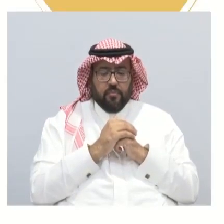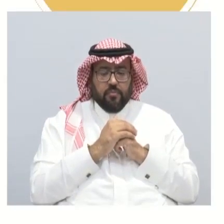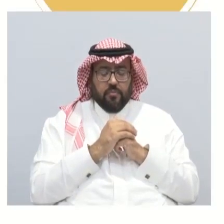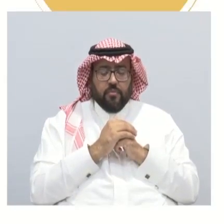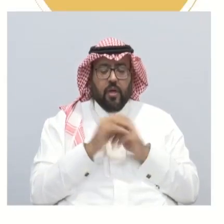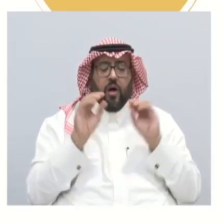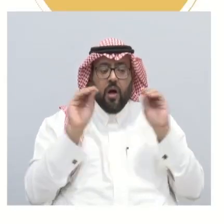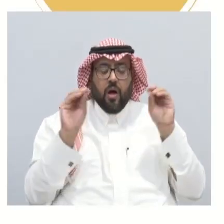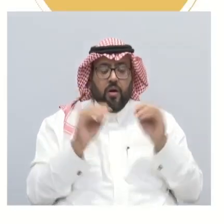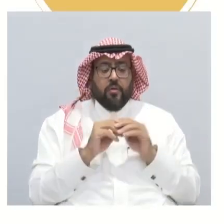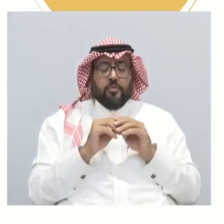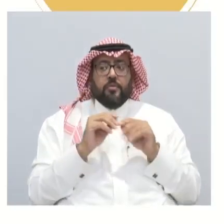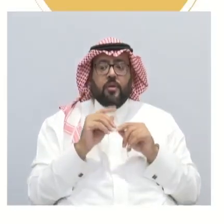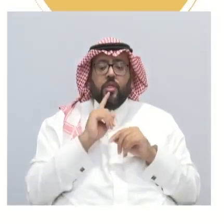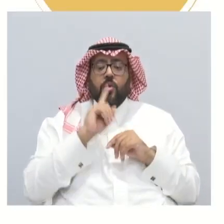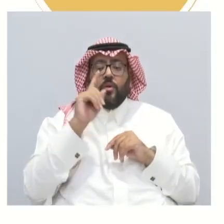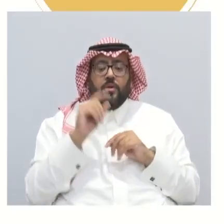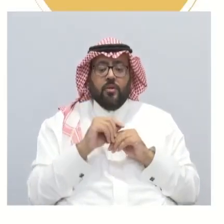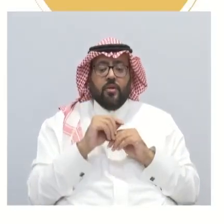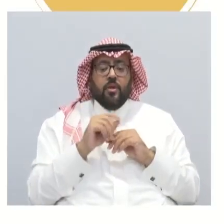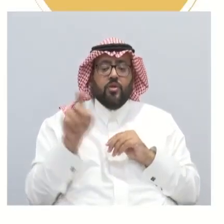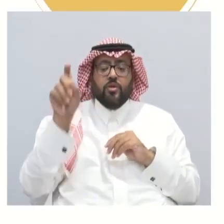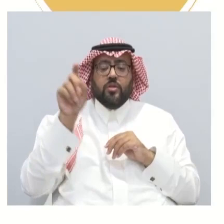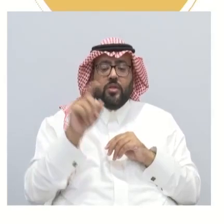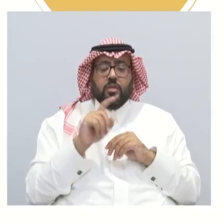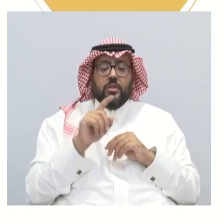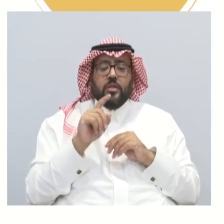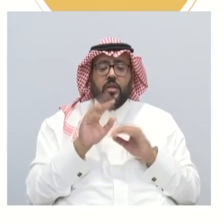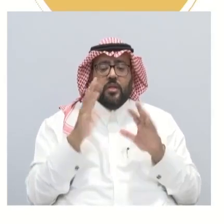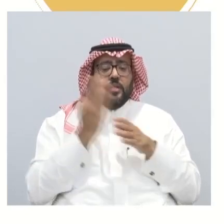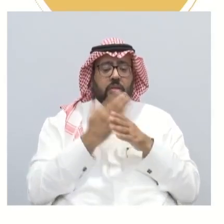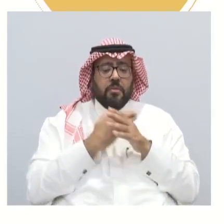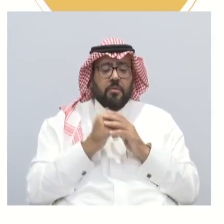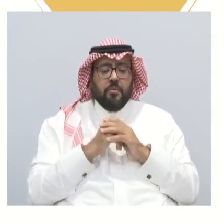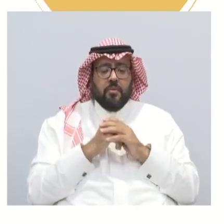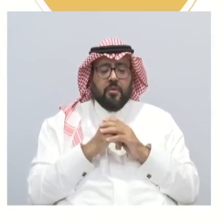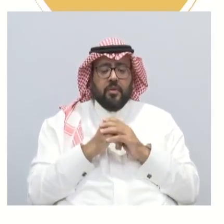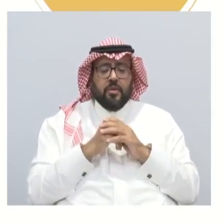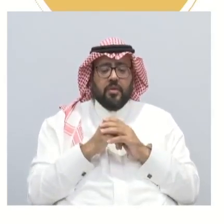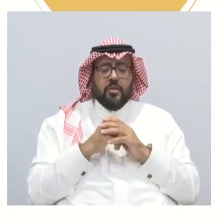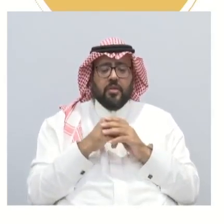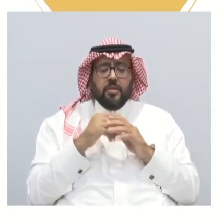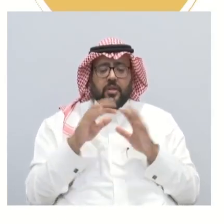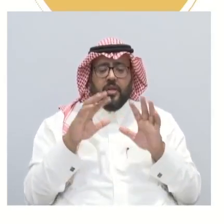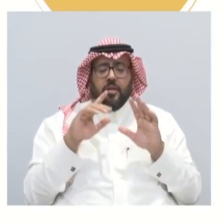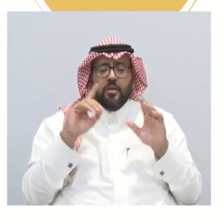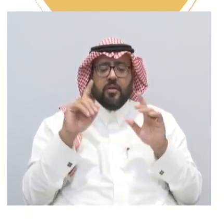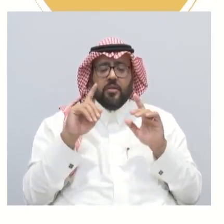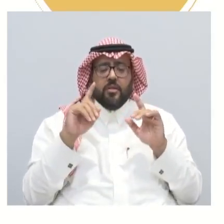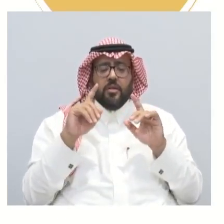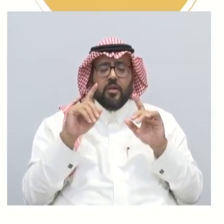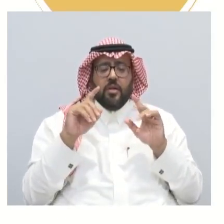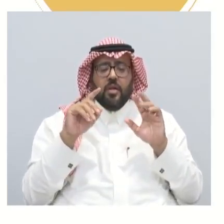ثم قلنا لكم ايضا في توحيد الربوبيه مساله مهمه لماذا يستحيل ان يكون للعالم